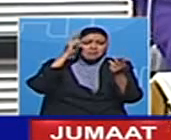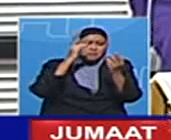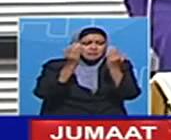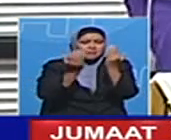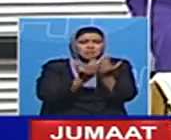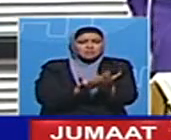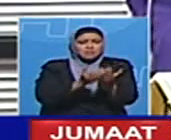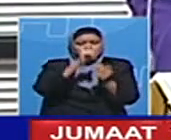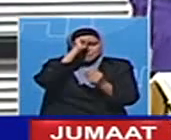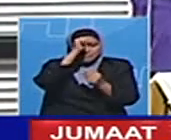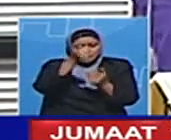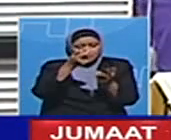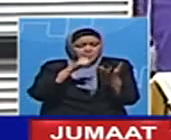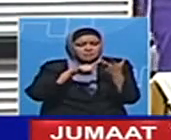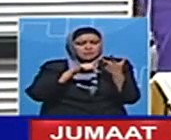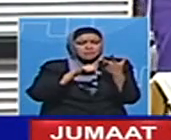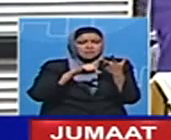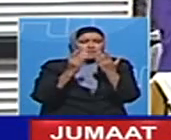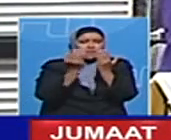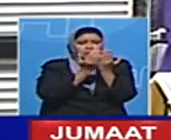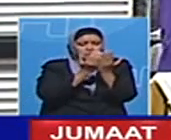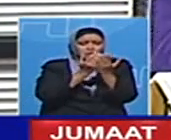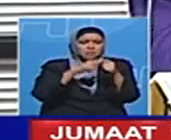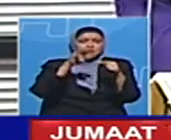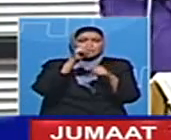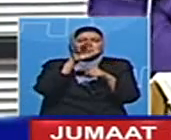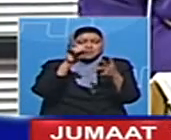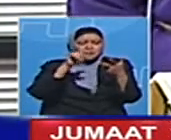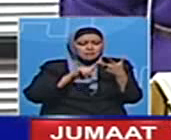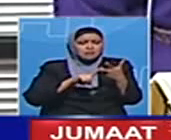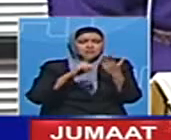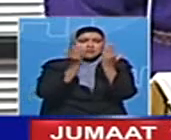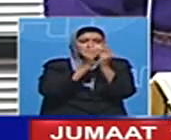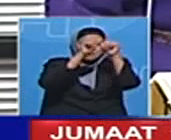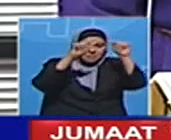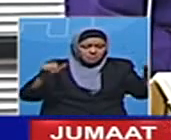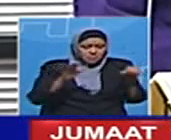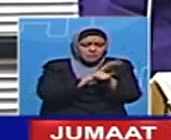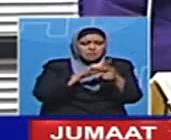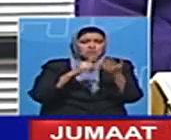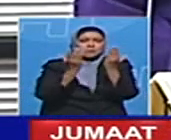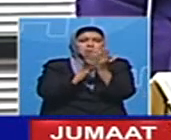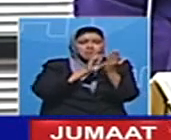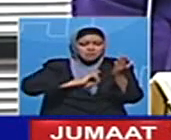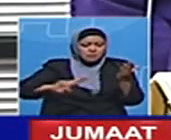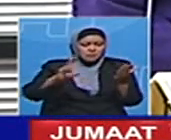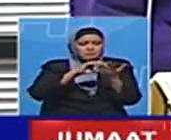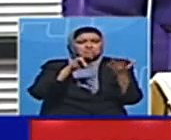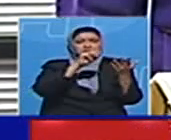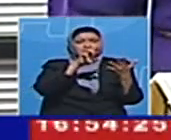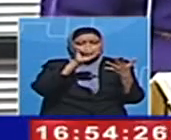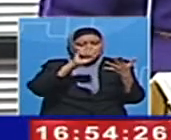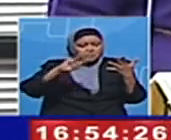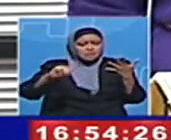sekolah jenis kebangsaan Tamil sekolah mebalik sekolah berasrama penuh sekolah agama bantuan kerajaan mrsm